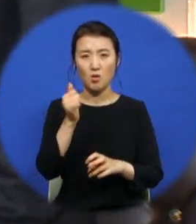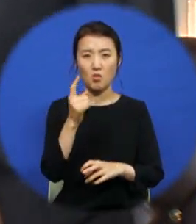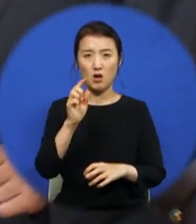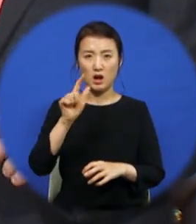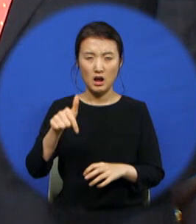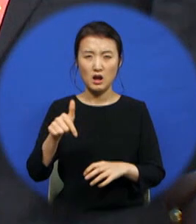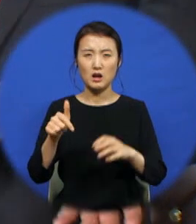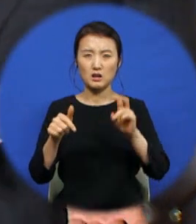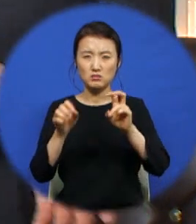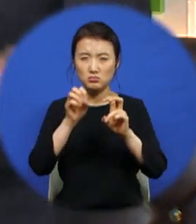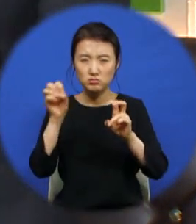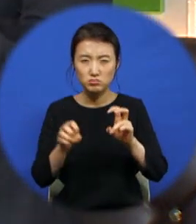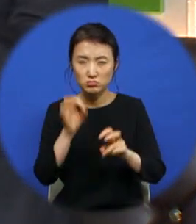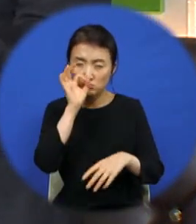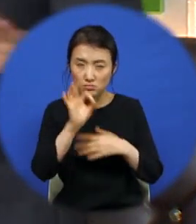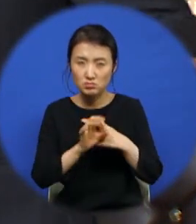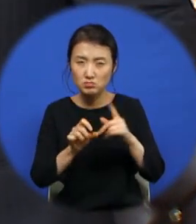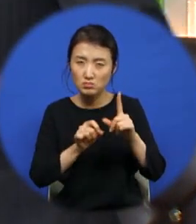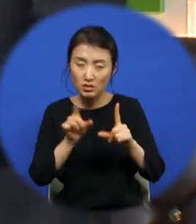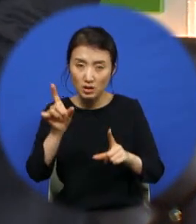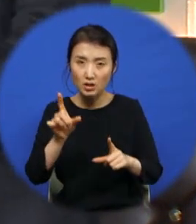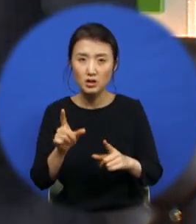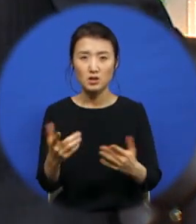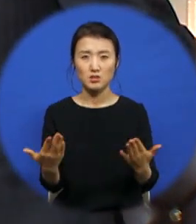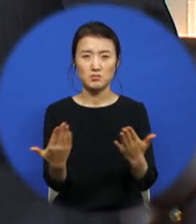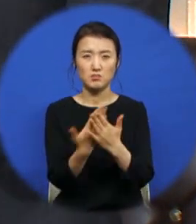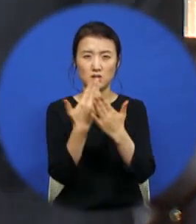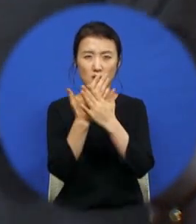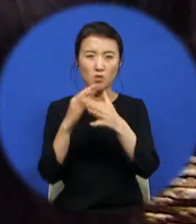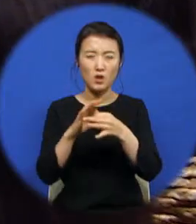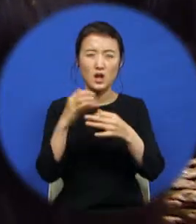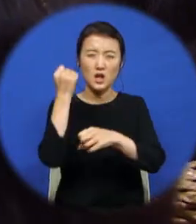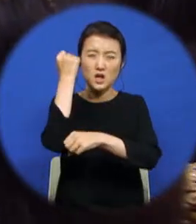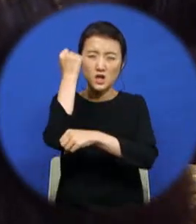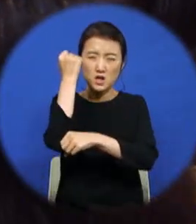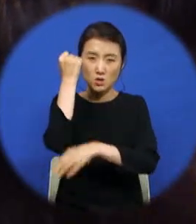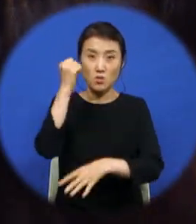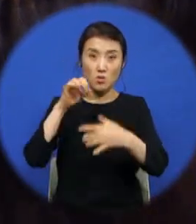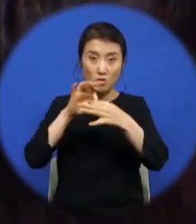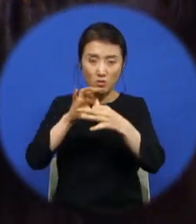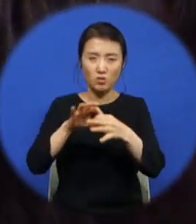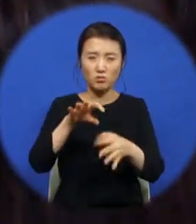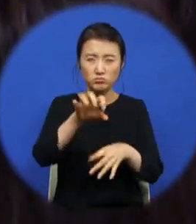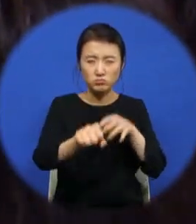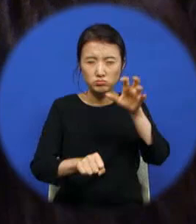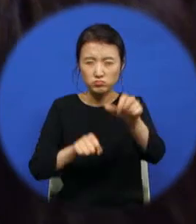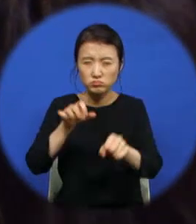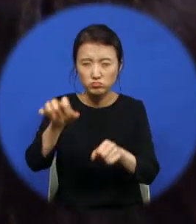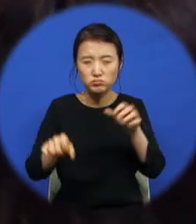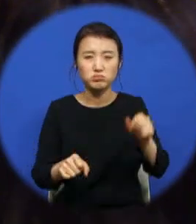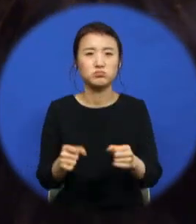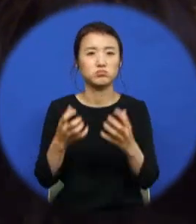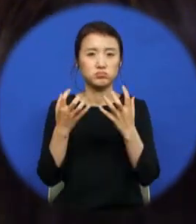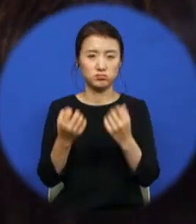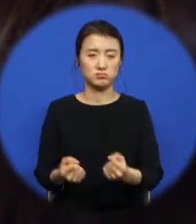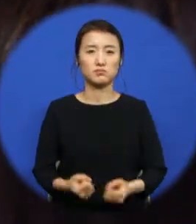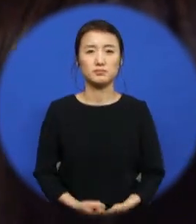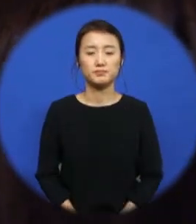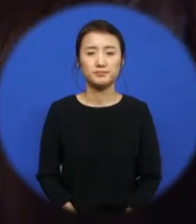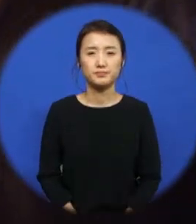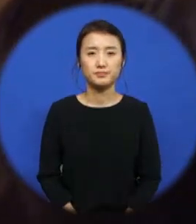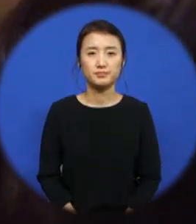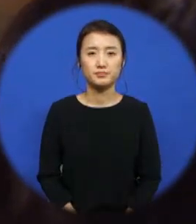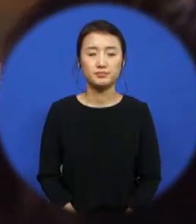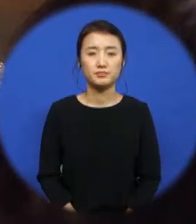등의 뭐죠 인류를 발전시키는 기초 분야에 관한 겁니다 그러니까 꼭 우리가 어떤 민족이